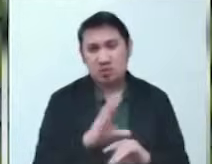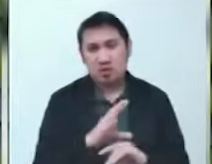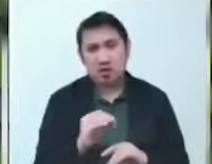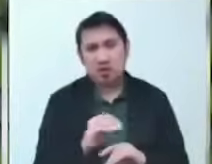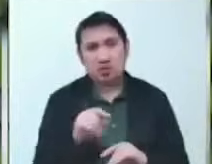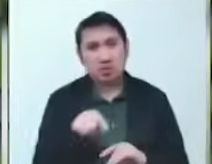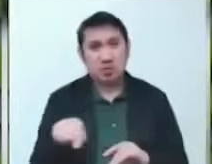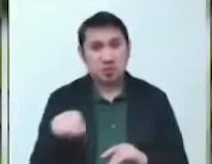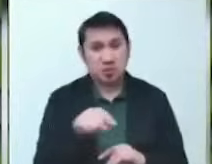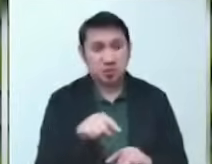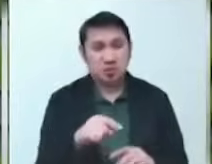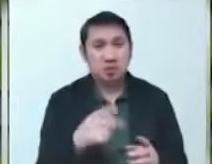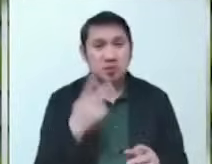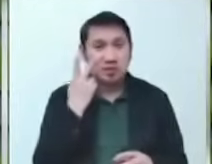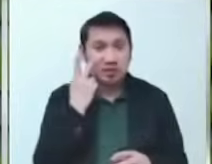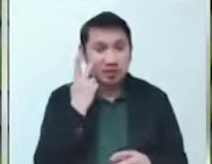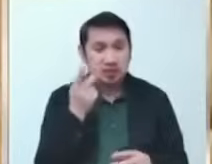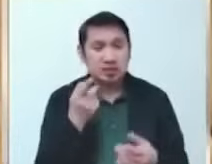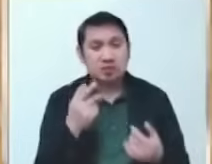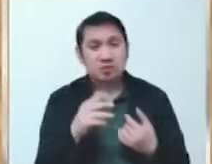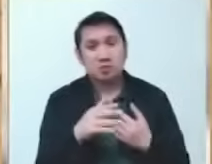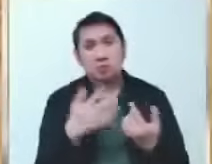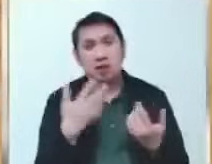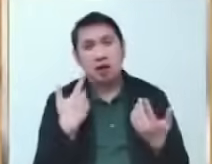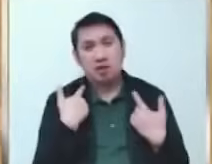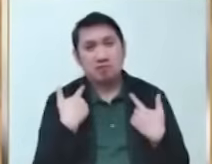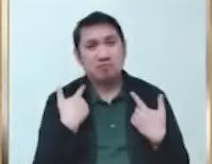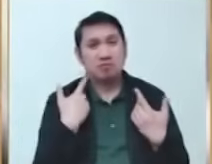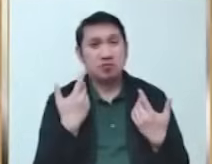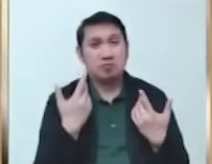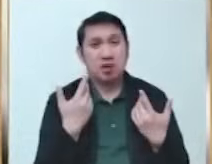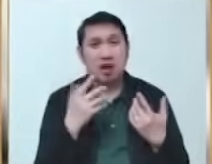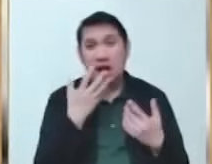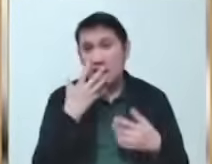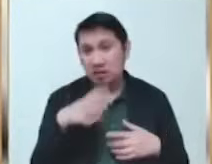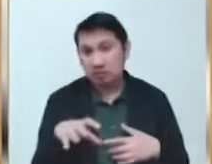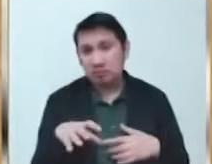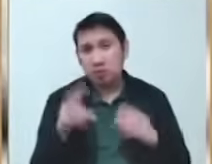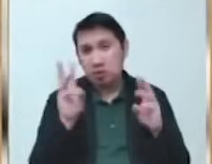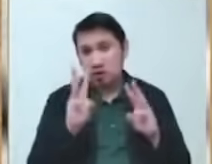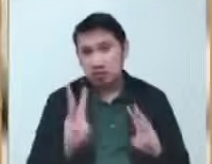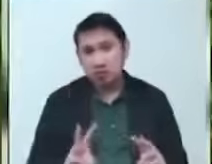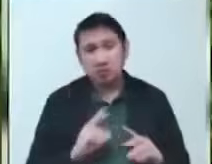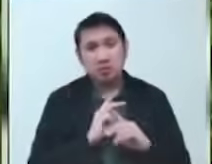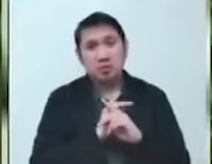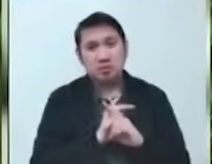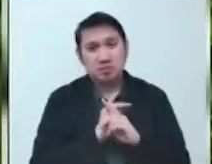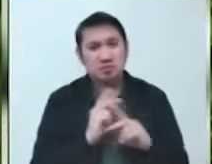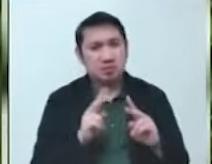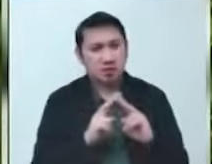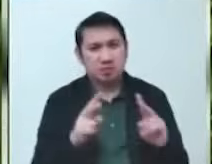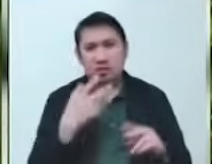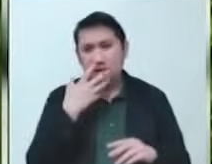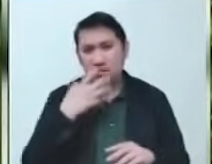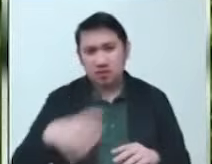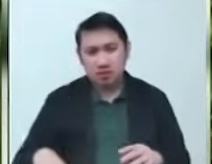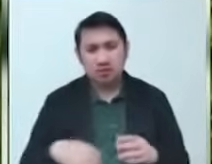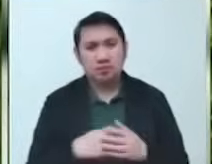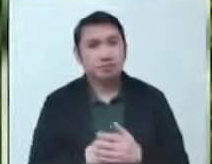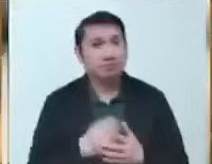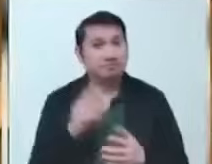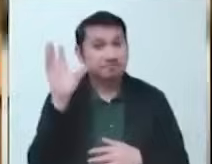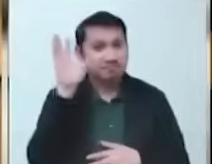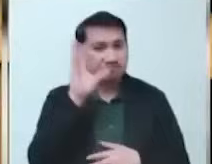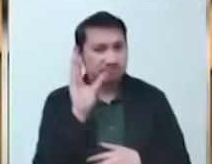ay nakikita sa mga bansang may mainit na klima. Kailangan kasi ito ng mga anay bilang proteksyon sa napakainit na panahon. Ang isa pang kakaiba dito sa mga punsong